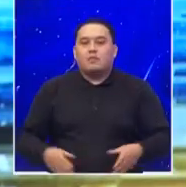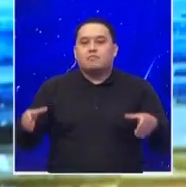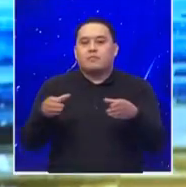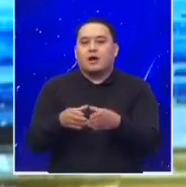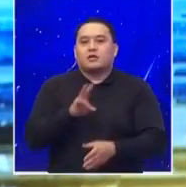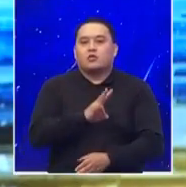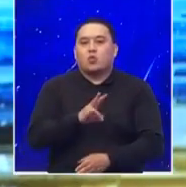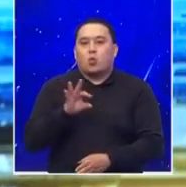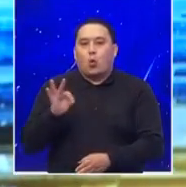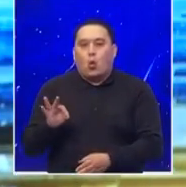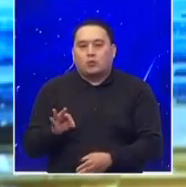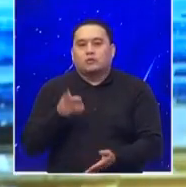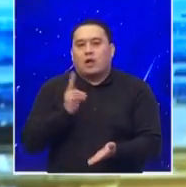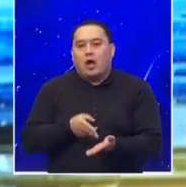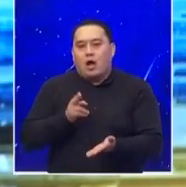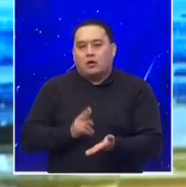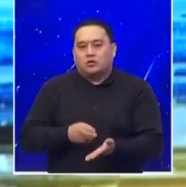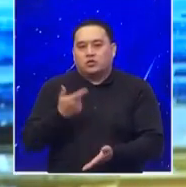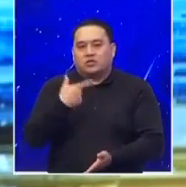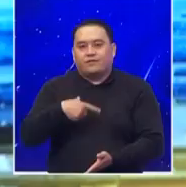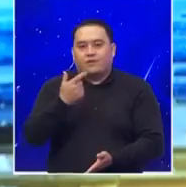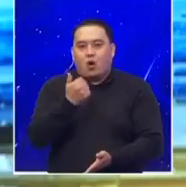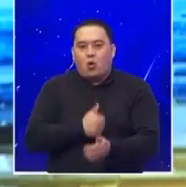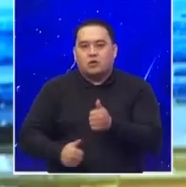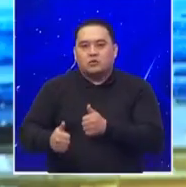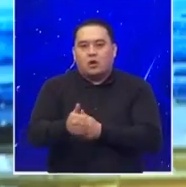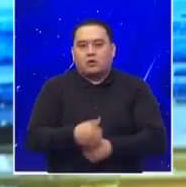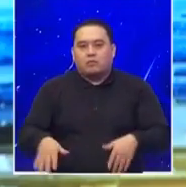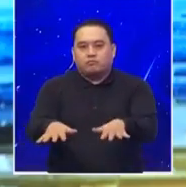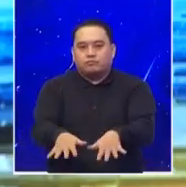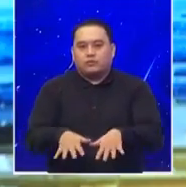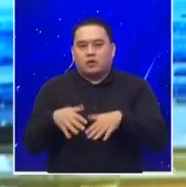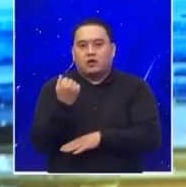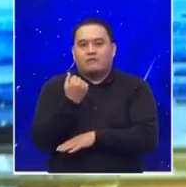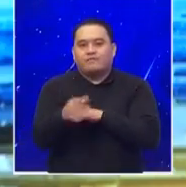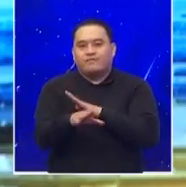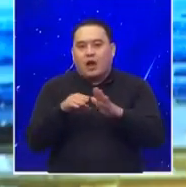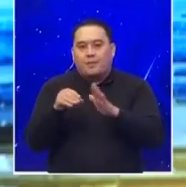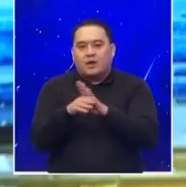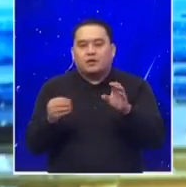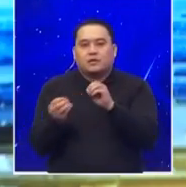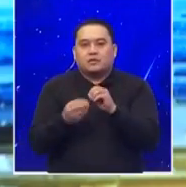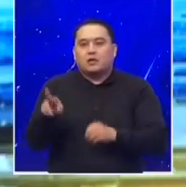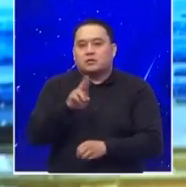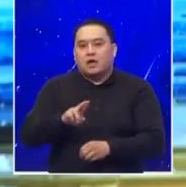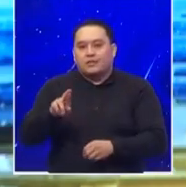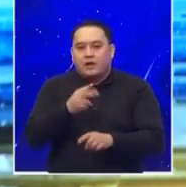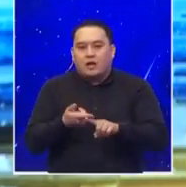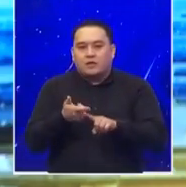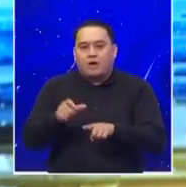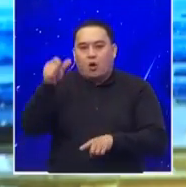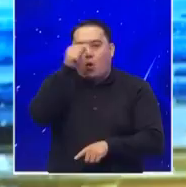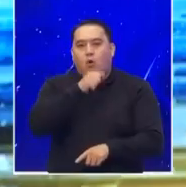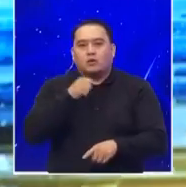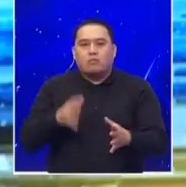Партия «Нур Отан» вновь доказала свое лидерство в очередных парламентских выборах, состоявшихся 10 января текущего года.